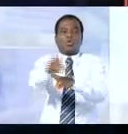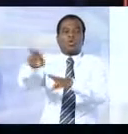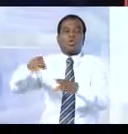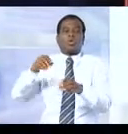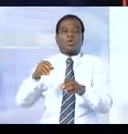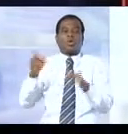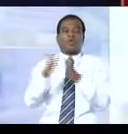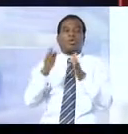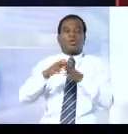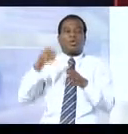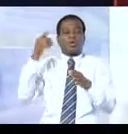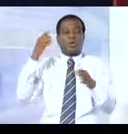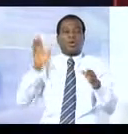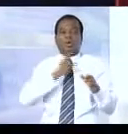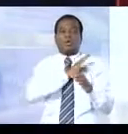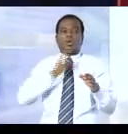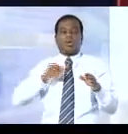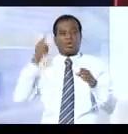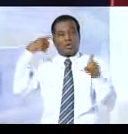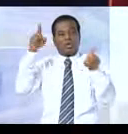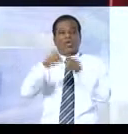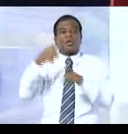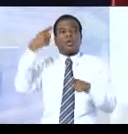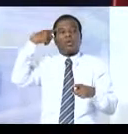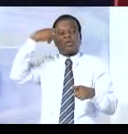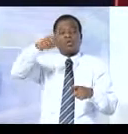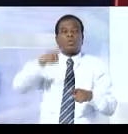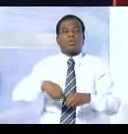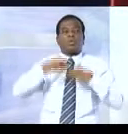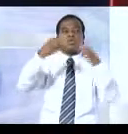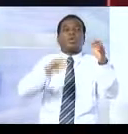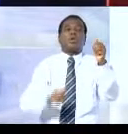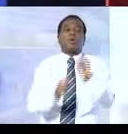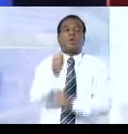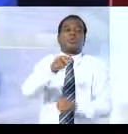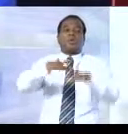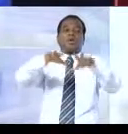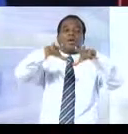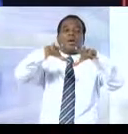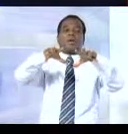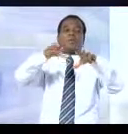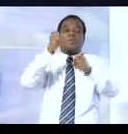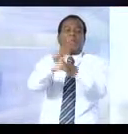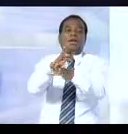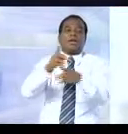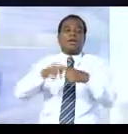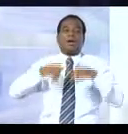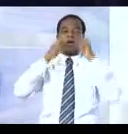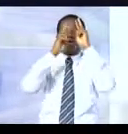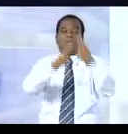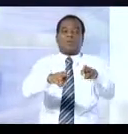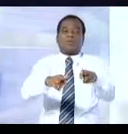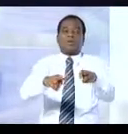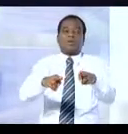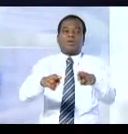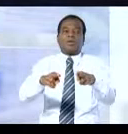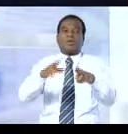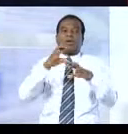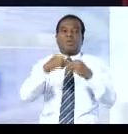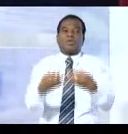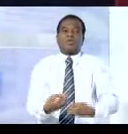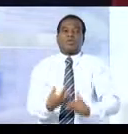de l'Entente afin de le rendre plus apte à répondre aux